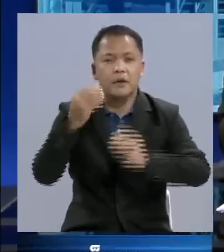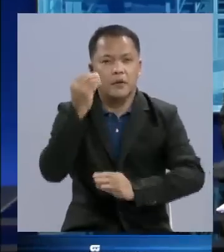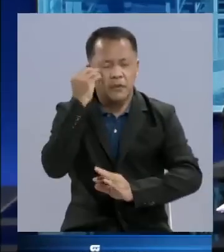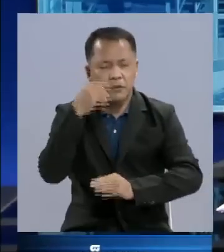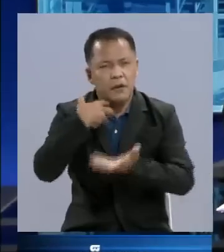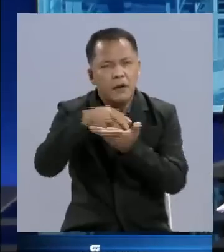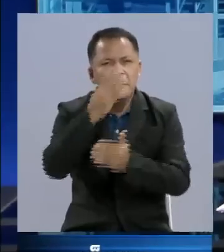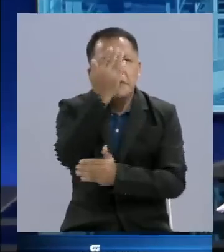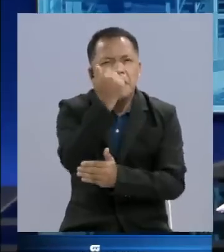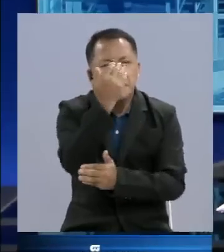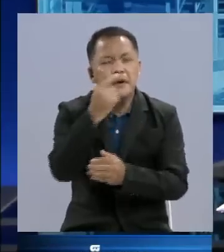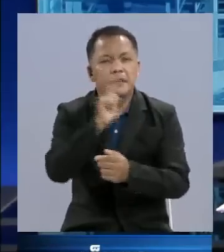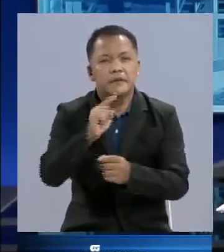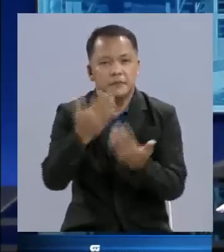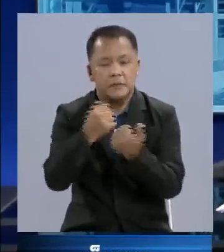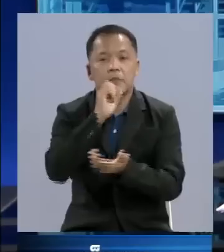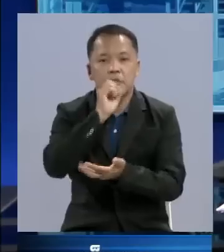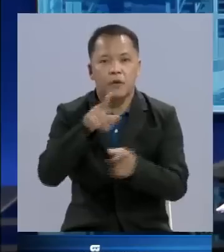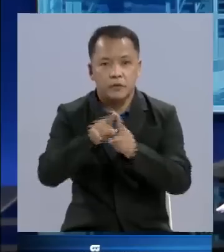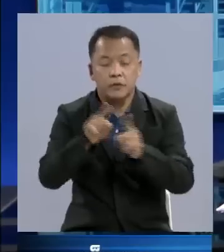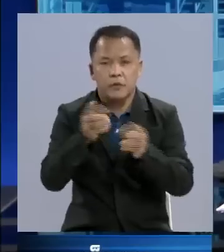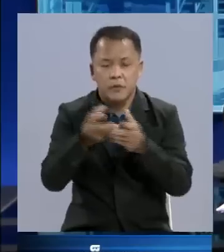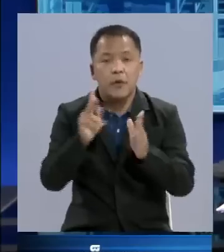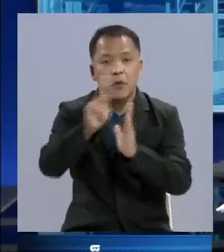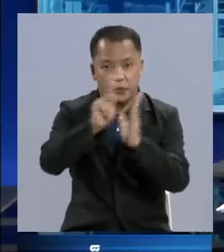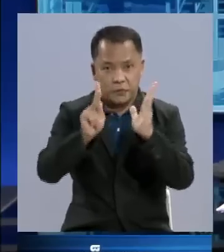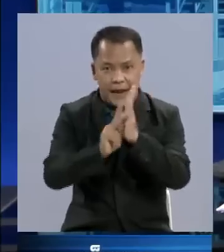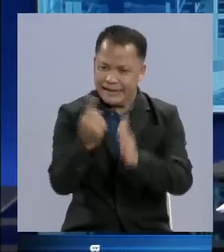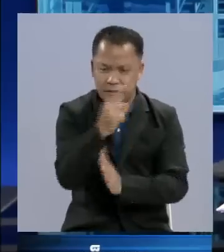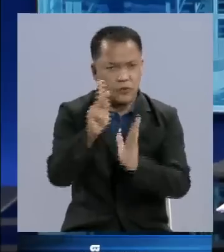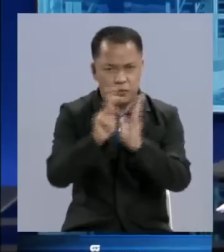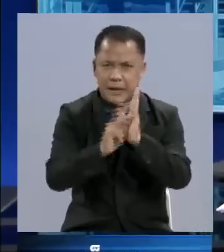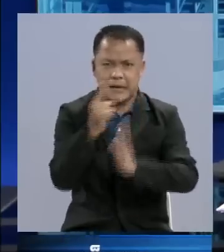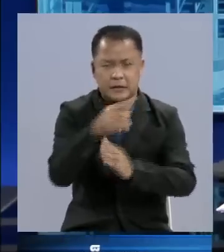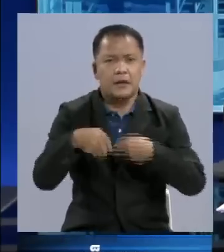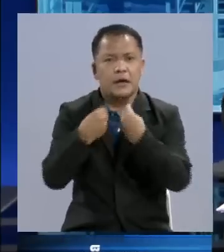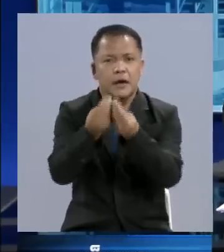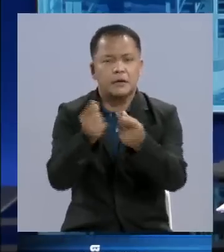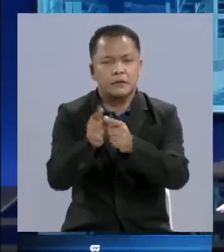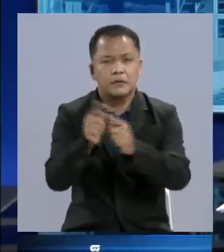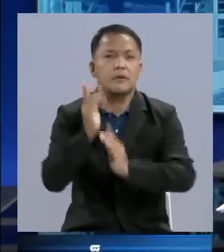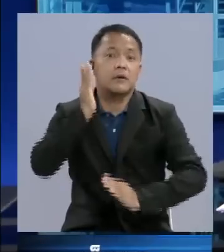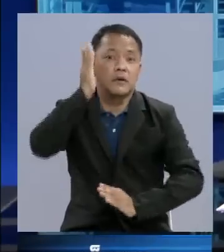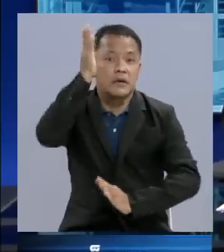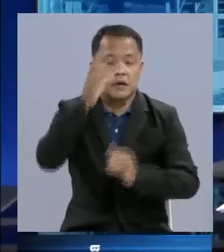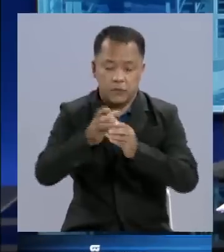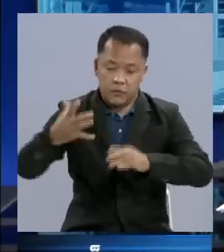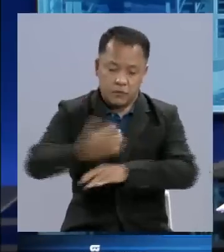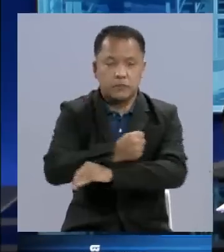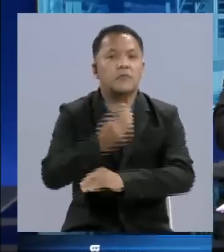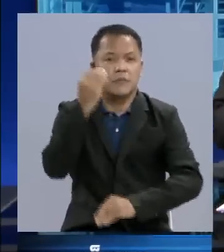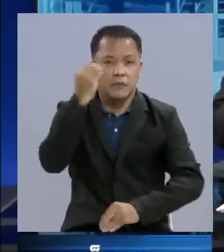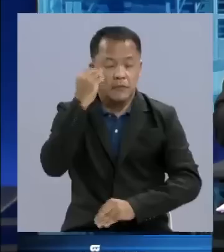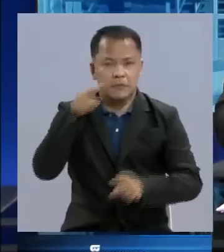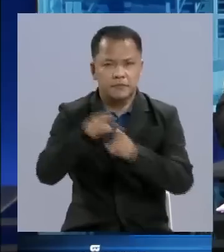ำไมพูดเรื่องนี้เยอะนักนะฮะเพราะต้องบอกว่าจะเป็นปมกฎหมายปมเดียวตอนนี ้ ที่จะส่งผลต่ออนาคตทางการเมืองของคุณพิธ